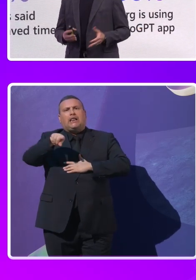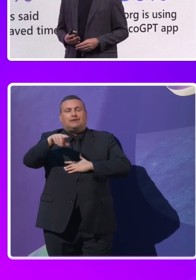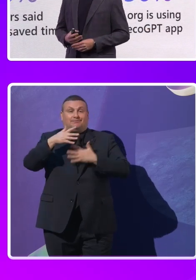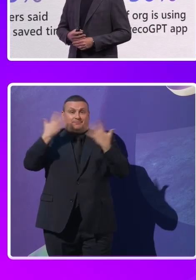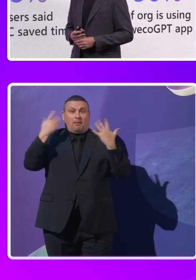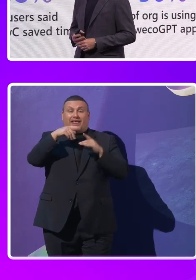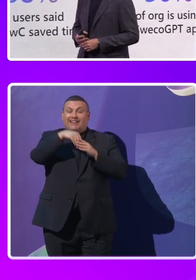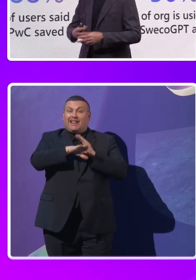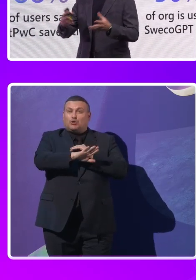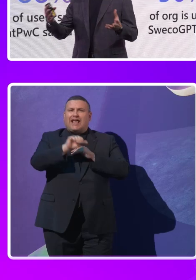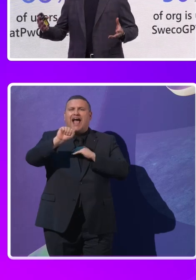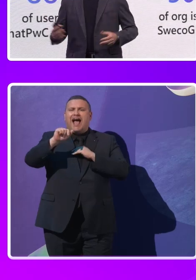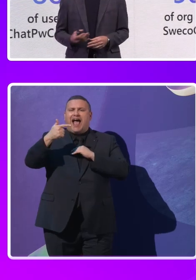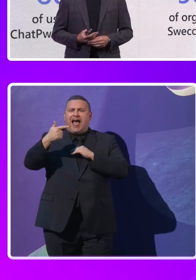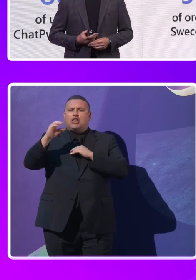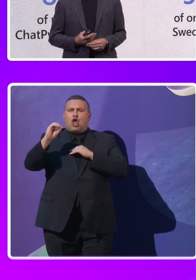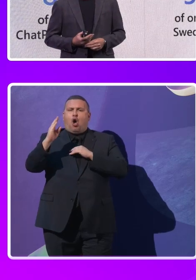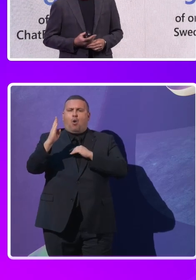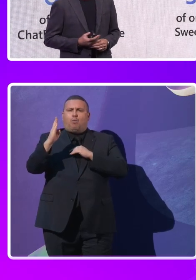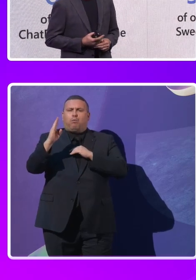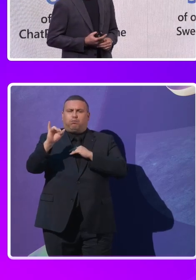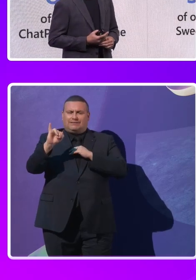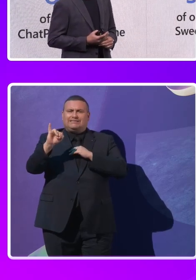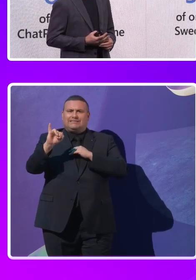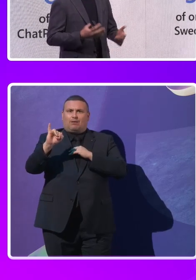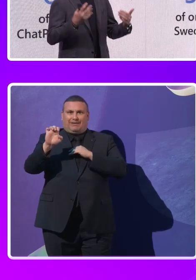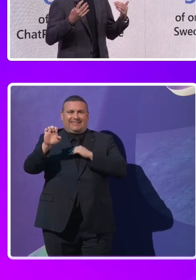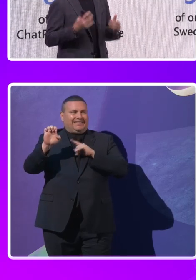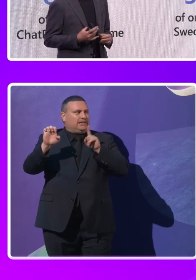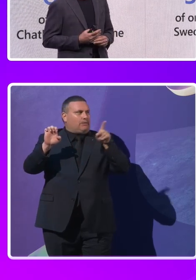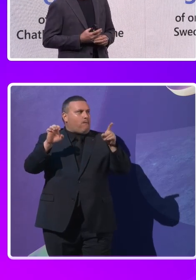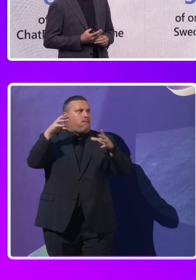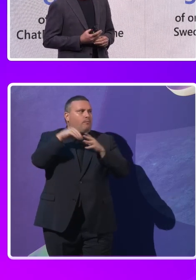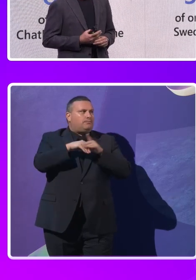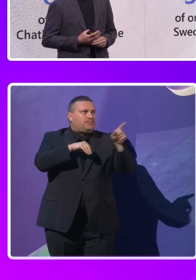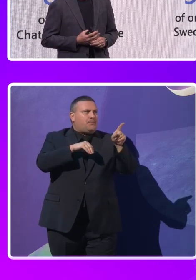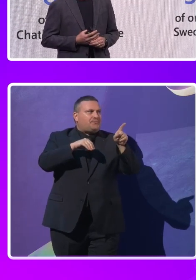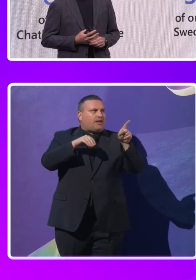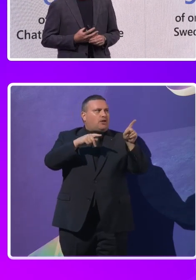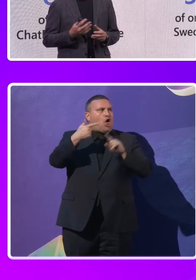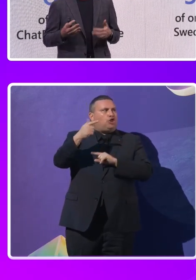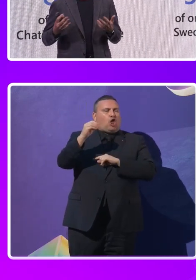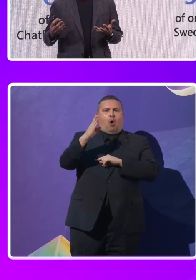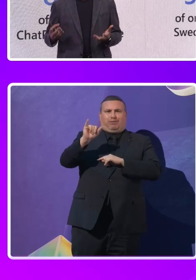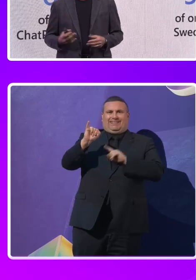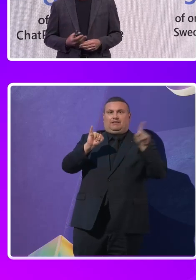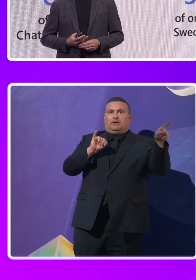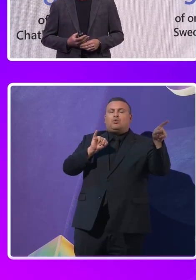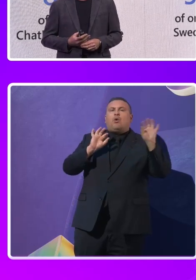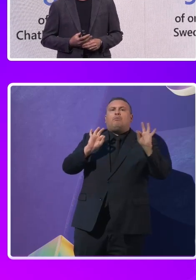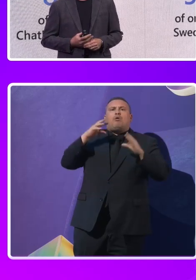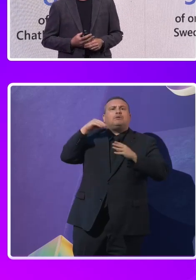il loro assistente digitale aperto ai loro clienti creato diversi anni fa con tecnologia di artificial